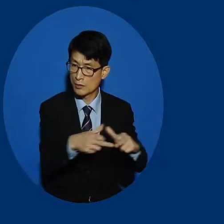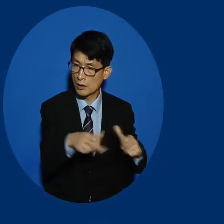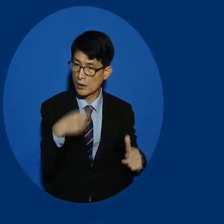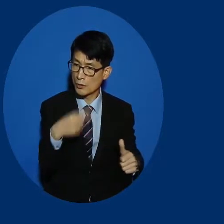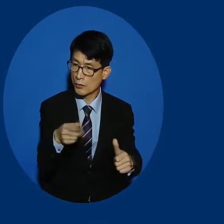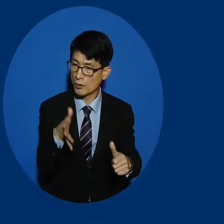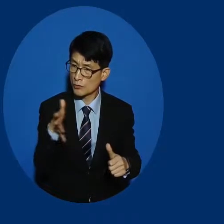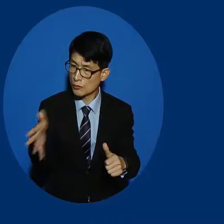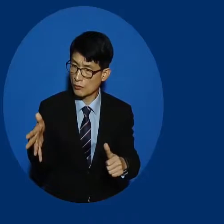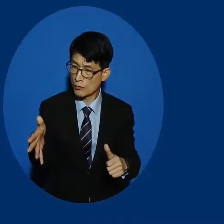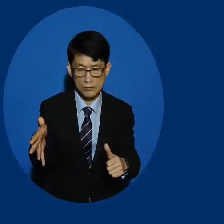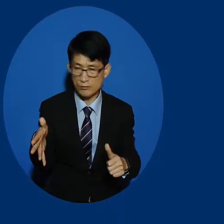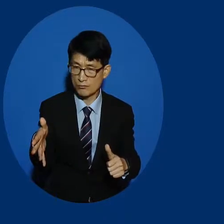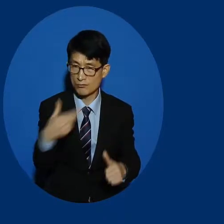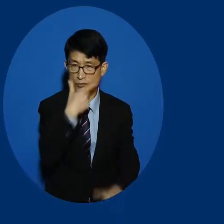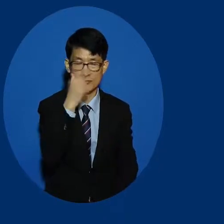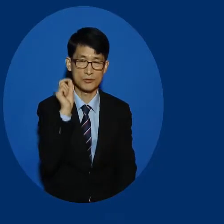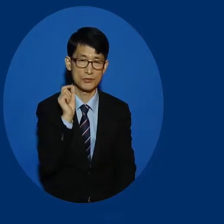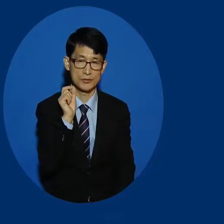될 수 있을 겁니다.